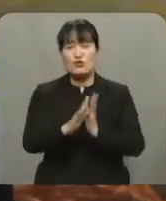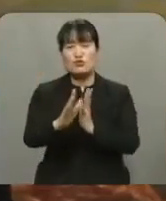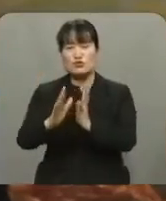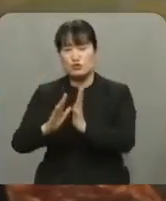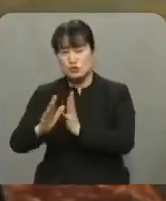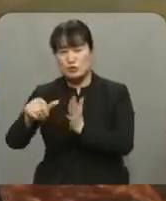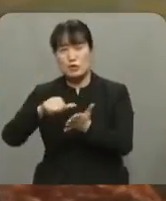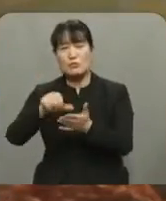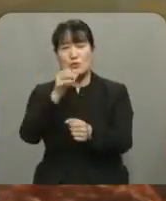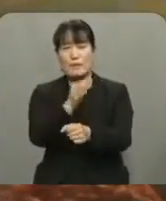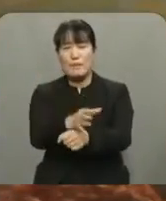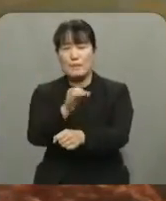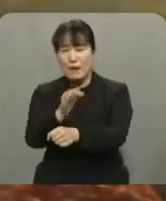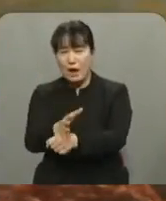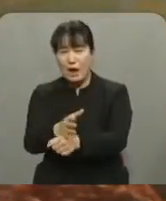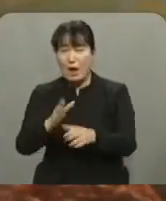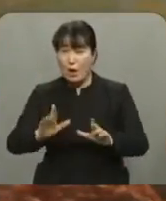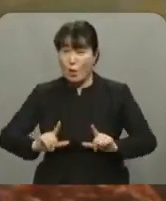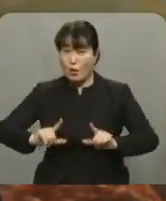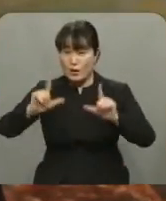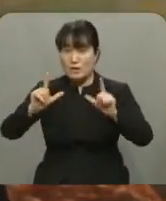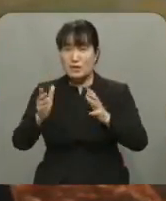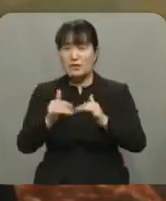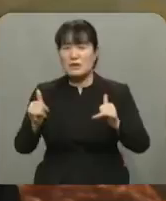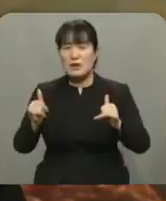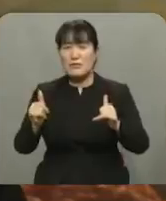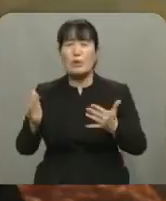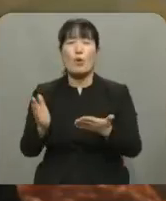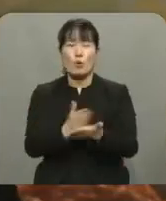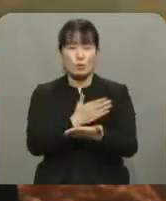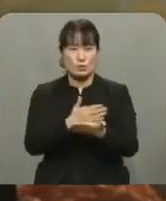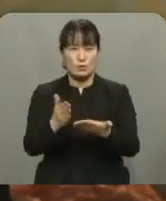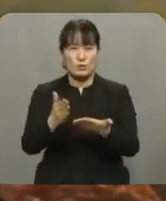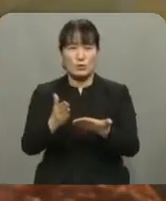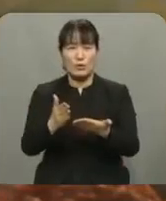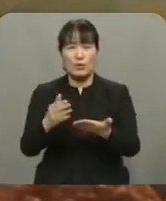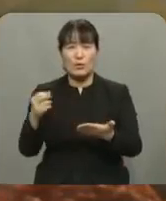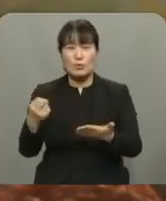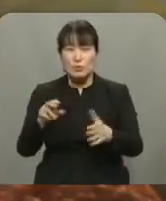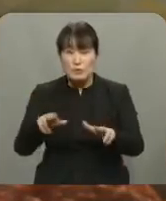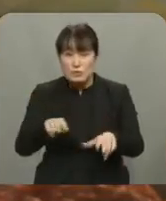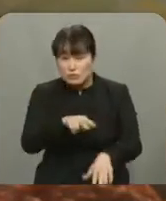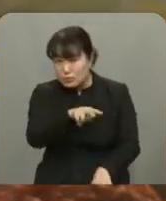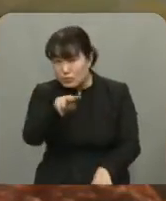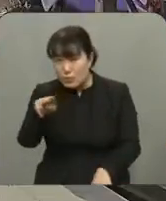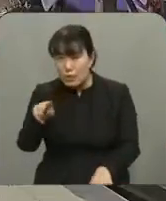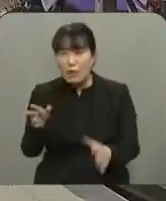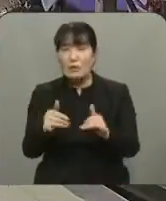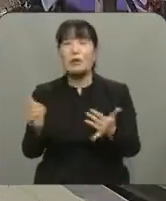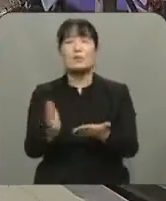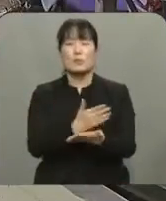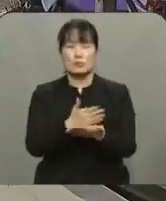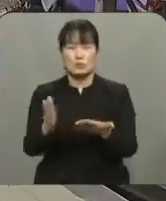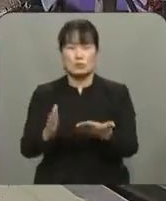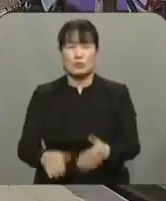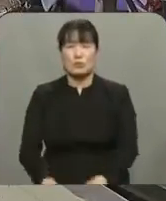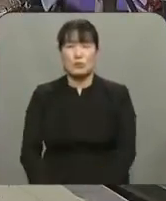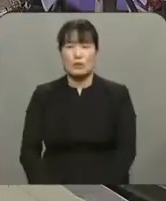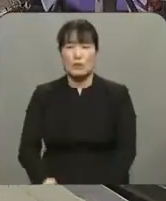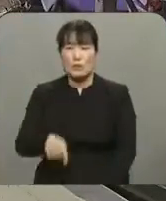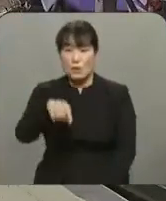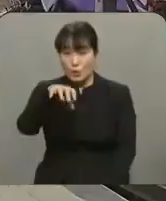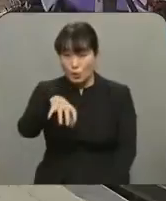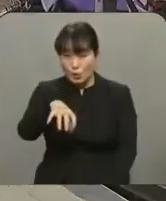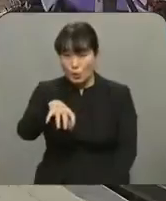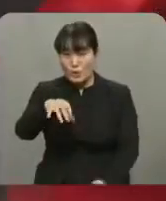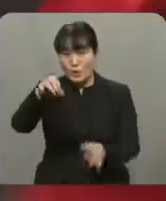가는데 올해는 아예 사람이 없고 이게 뭐 이렇게 보시다시피 사람이 하나도 없어요. 이